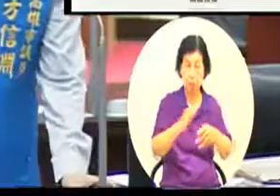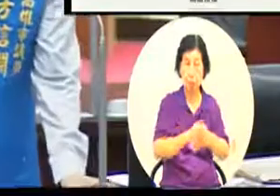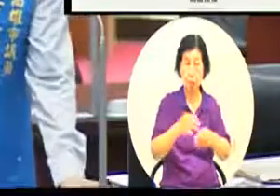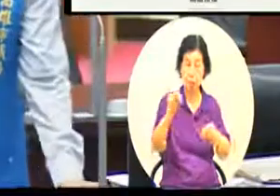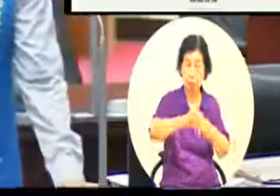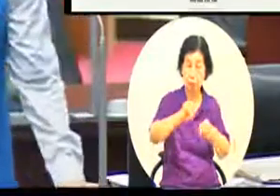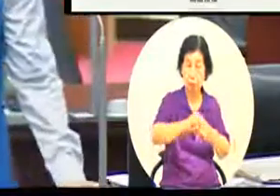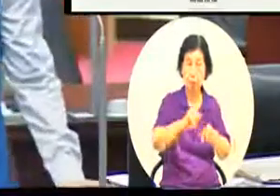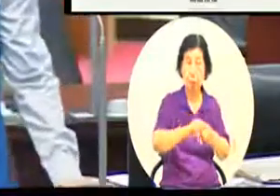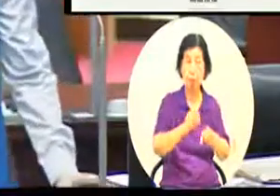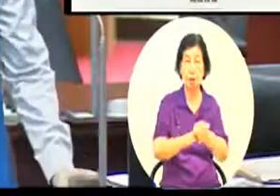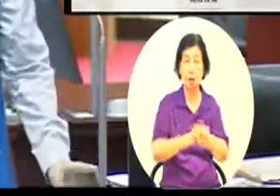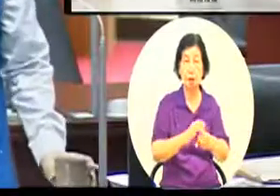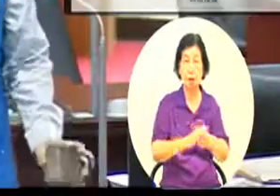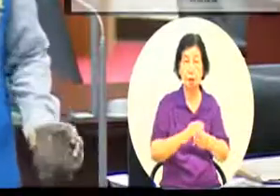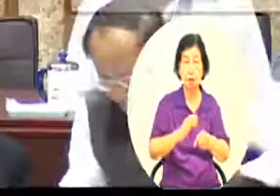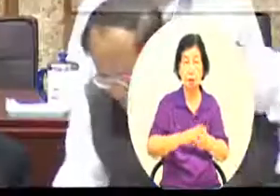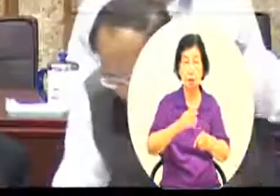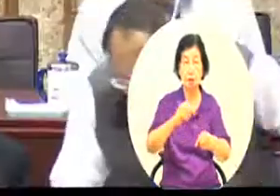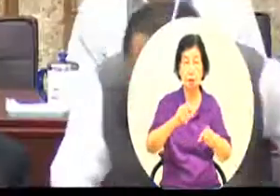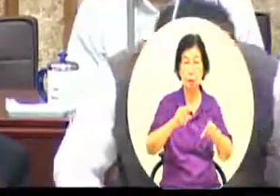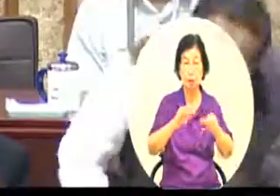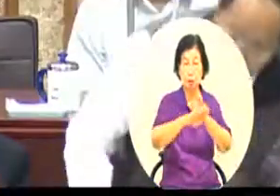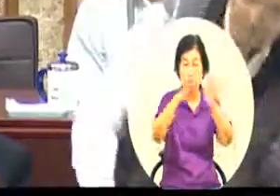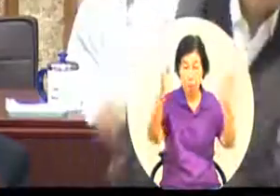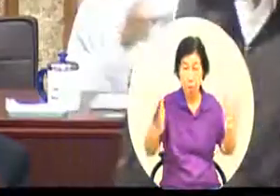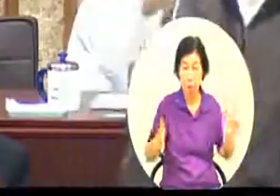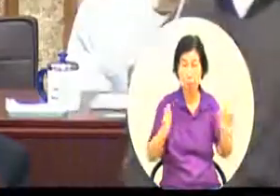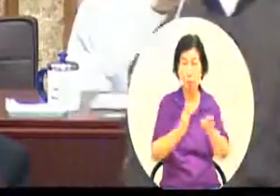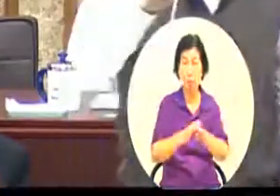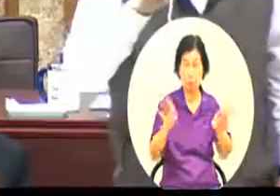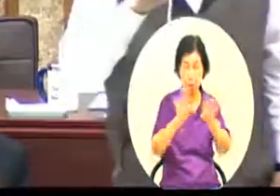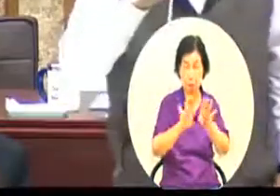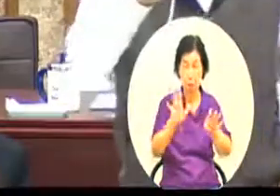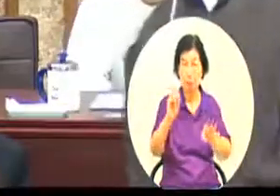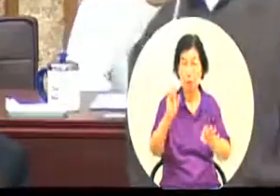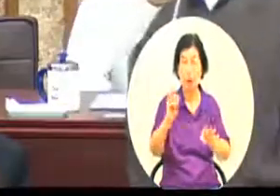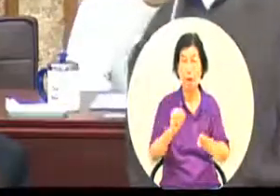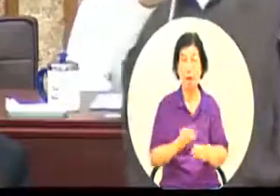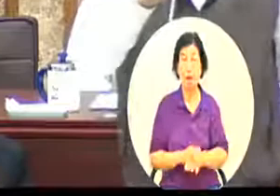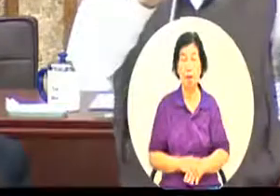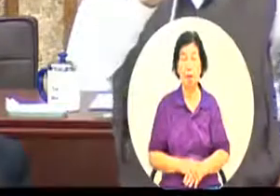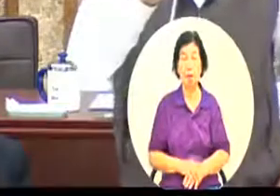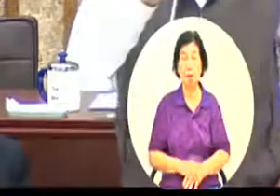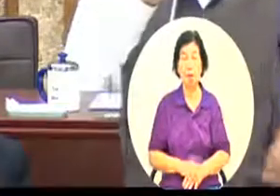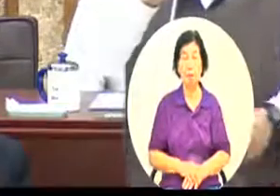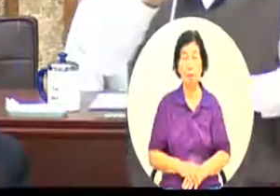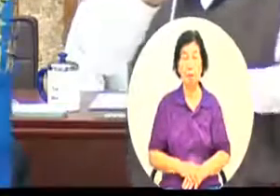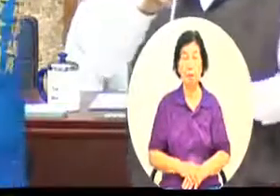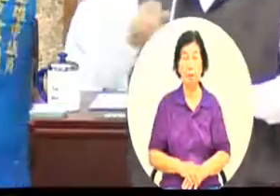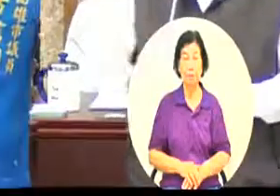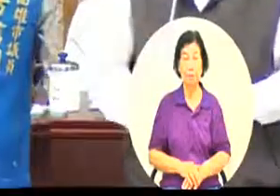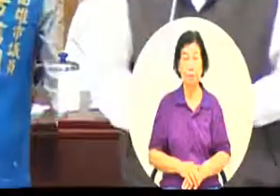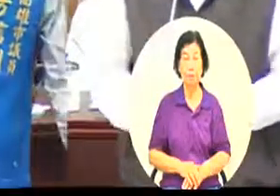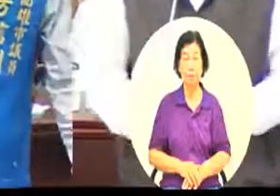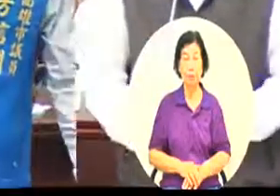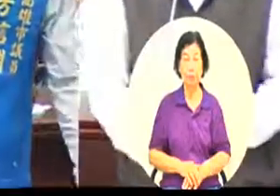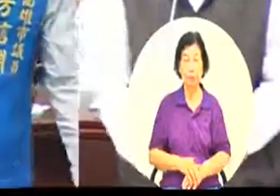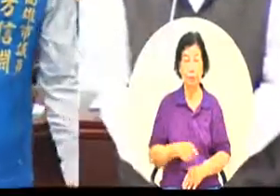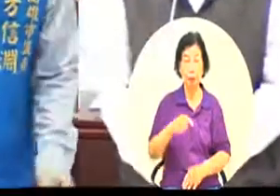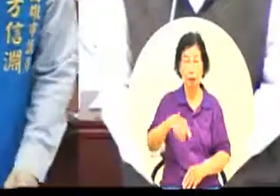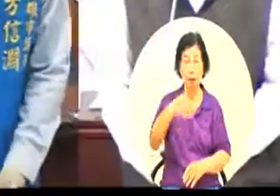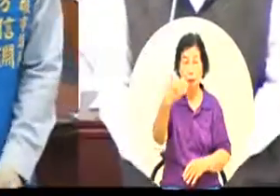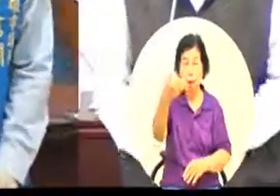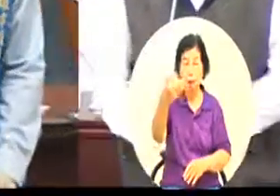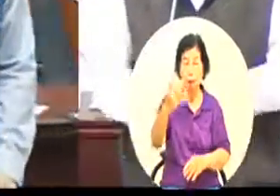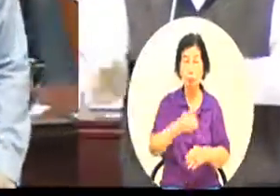门，请局长回答一下。 请局长回答。 感谢局长，感谢方议员。 那这九个捷运